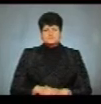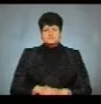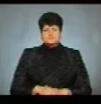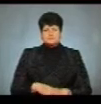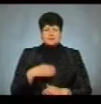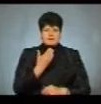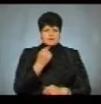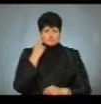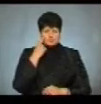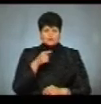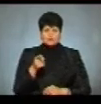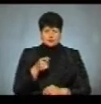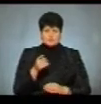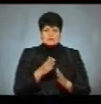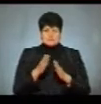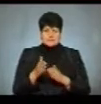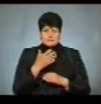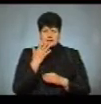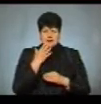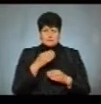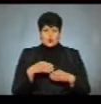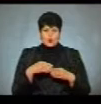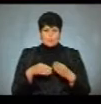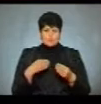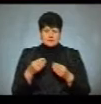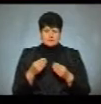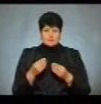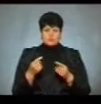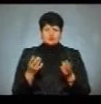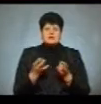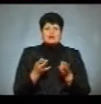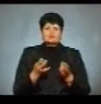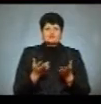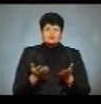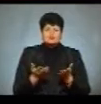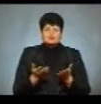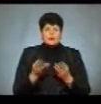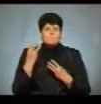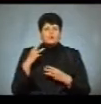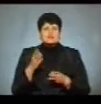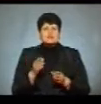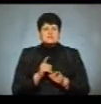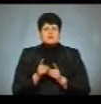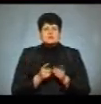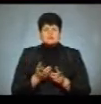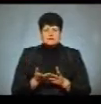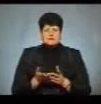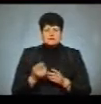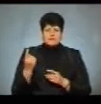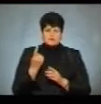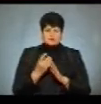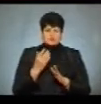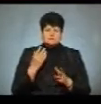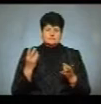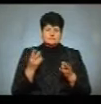На вашу думку, у Тернополі система теплопостачання у чому насамперед потребує модернізації? Ну, насамперед